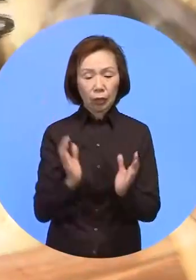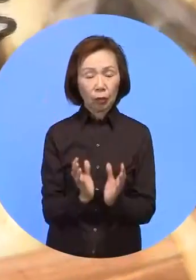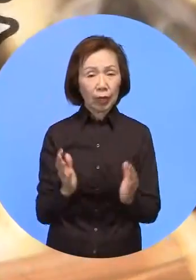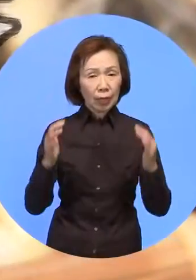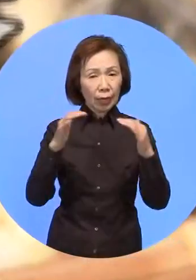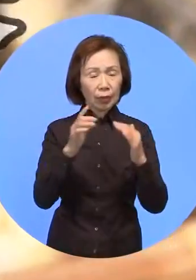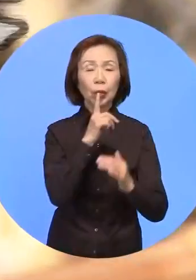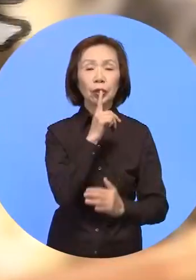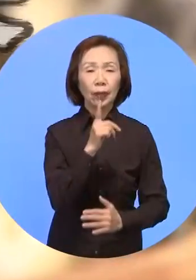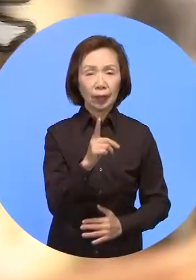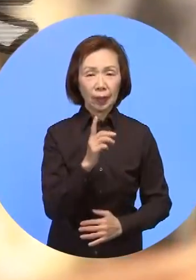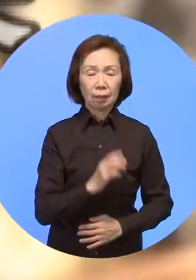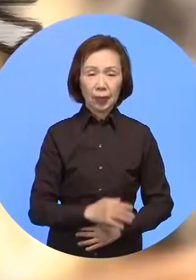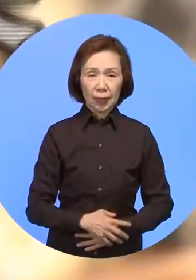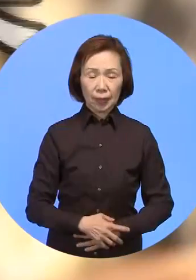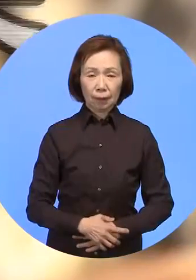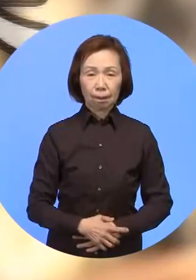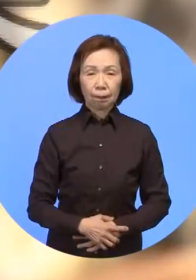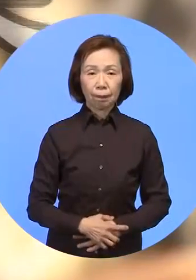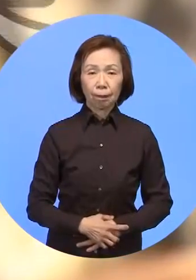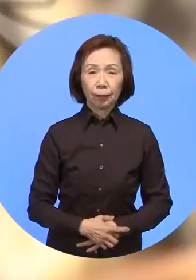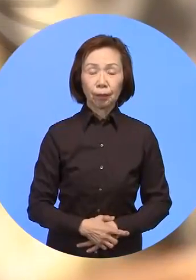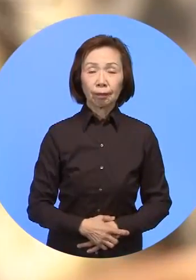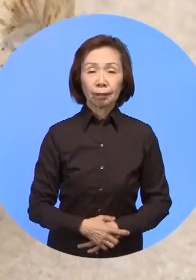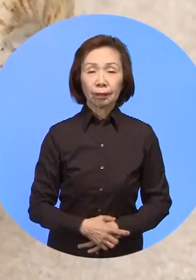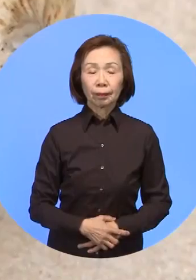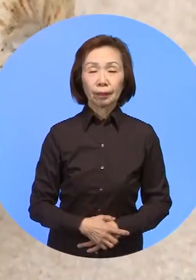と言われるほどになってしまったのです。